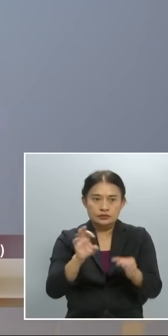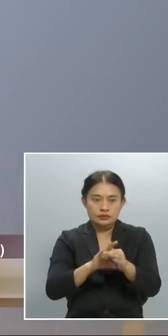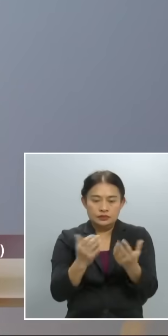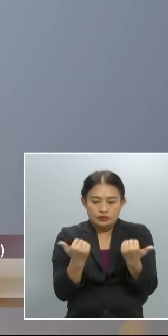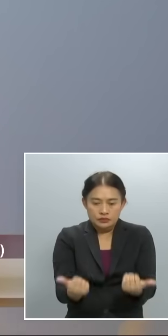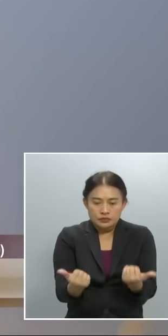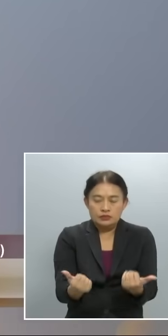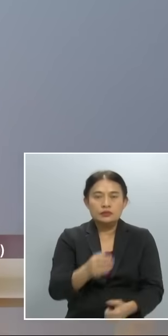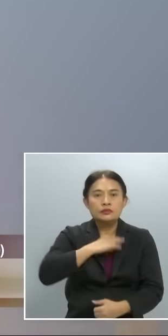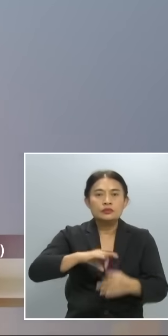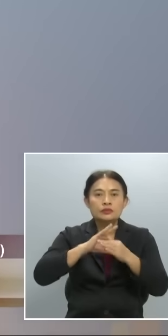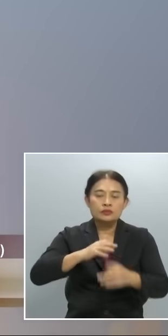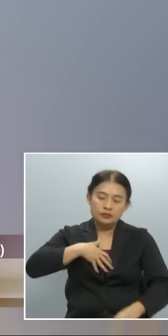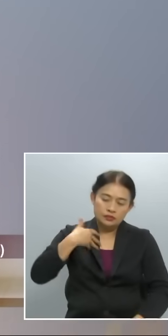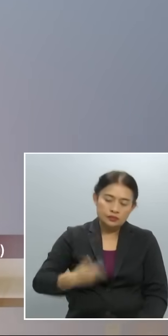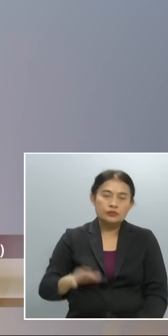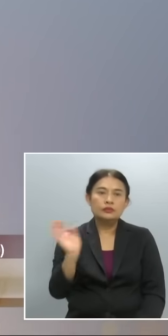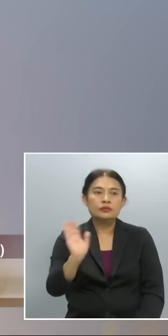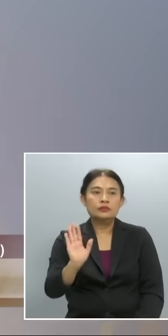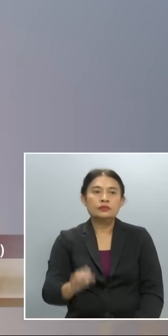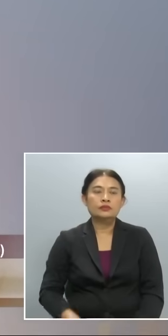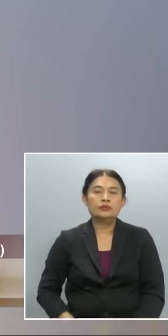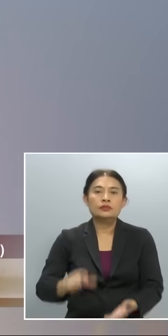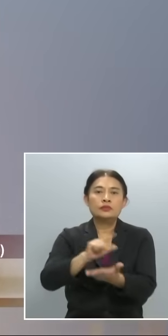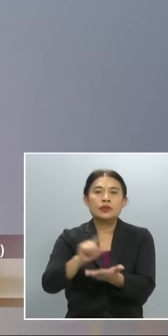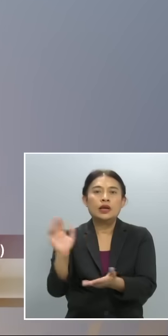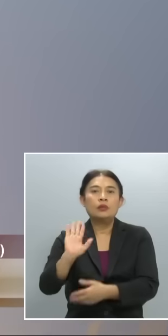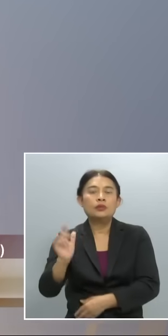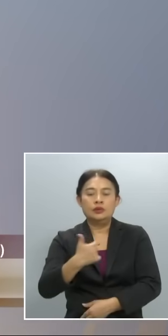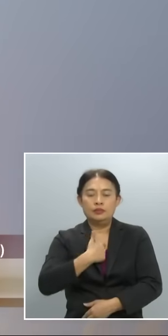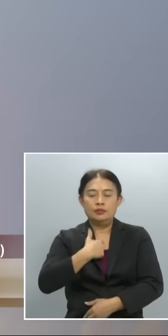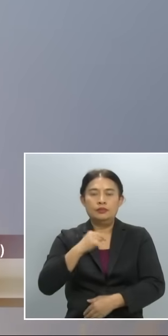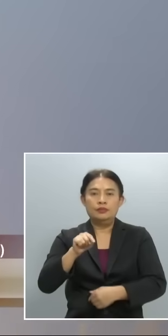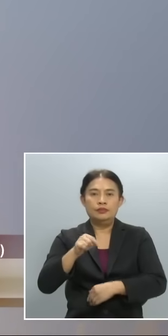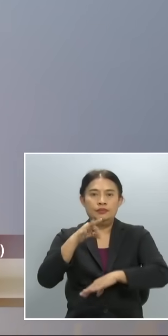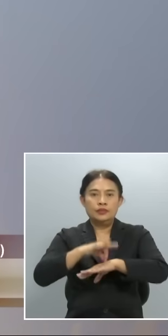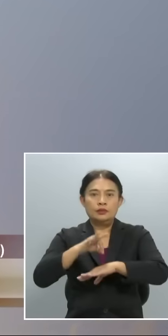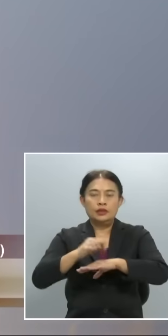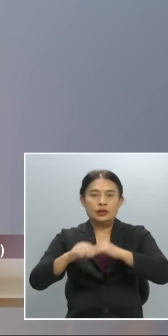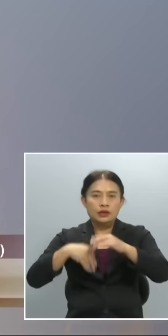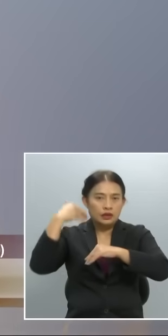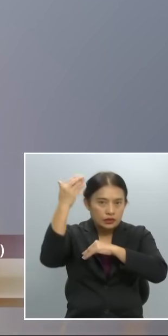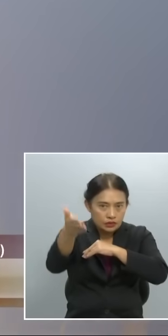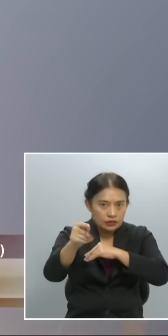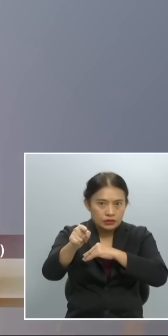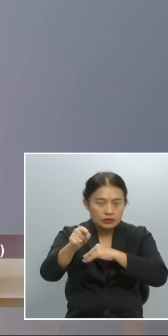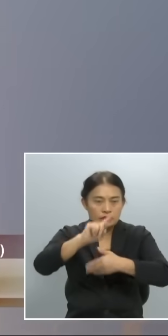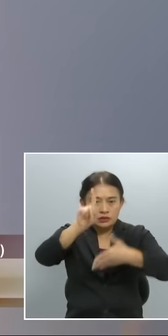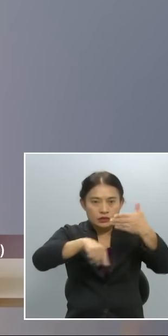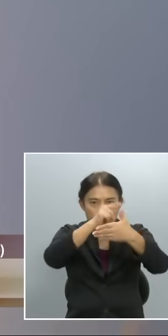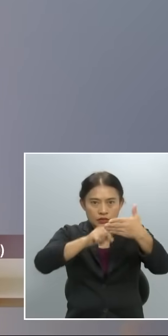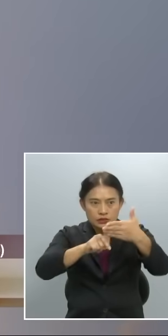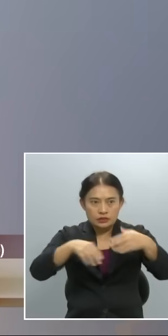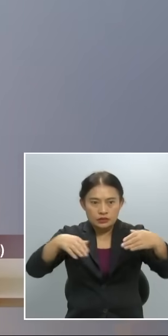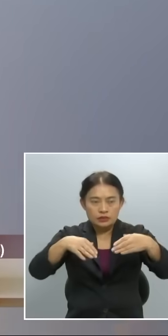นี้ไม่ต้องกังวลใจแล้วนะครับหมออ๋องไม่ต้องลาออกเพราะผมเป็นว่าที่นายกรัฐมนตรีในการเลือกตั้งครั้งต่อไปครับไม่ได้เป็นผู้นำฝ่ายค้